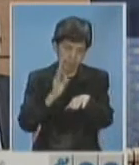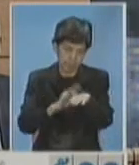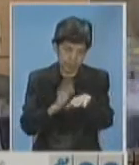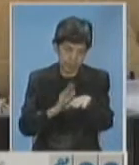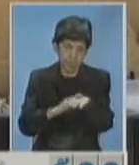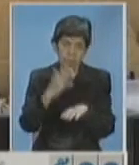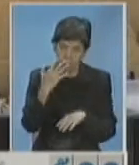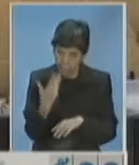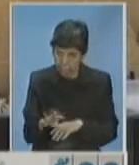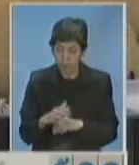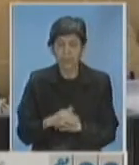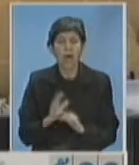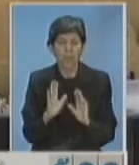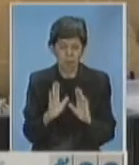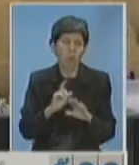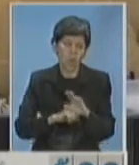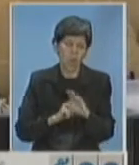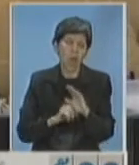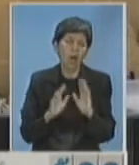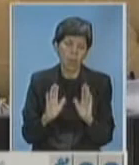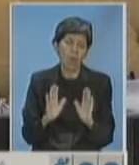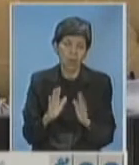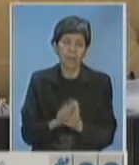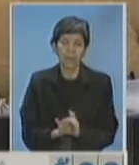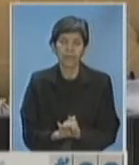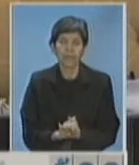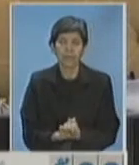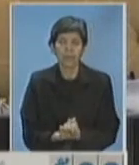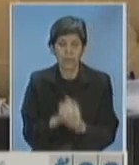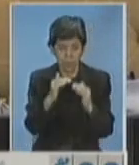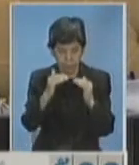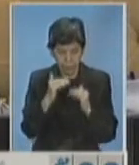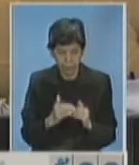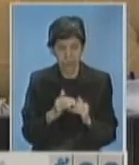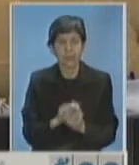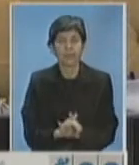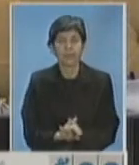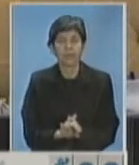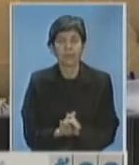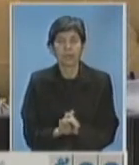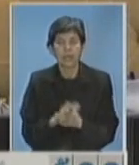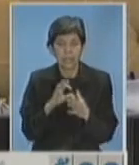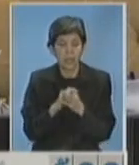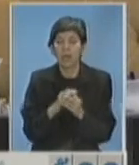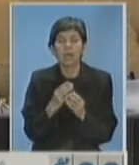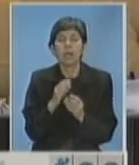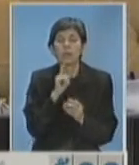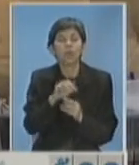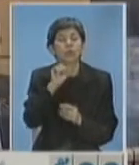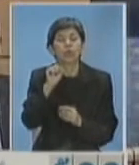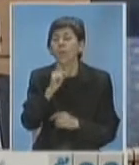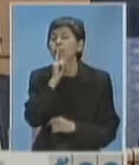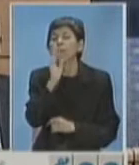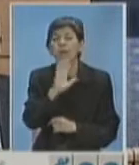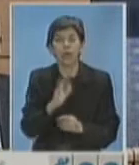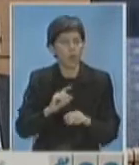งแล้วครับก็สมควรมั้งครับท่านวัชระครับ ครับท่านประธานครับแล้วมาในประการตัดมาเรื่องสภานี่ผมจะไม่พูดอีกท่านประธานครับ ท่